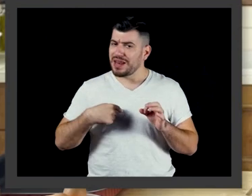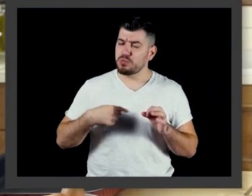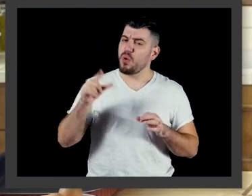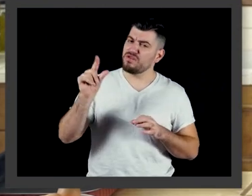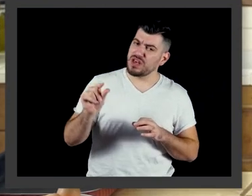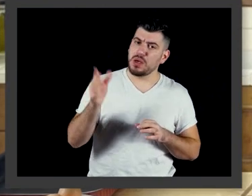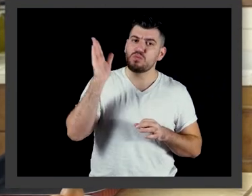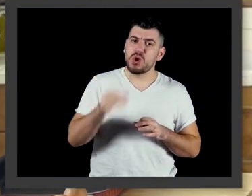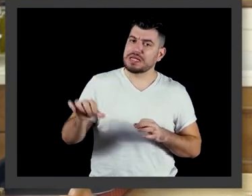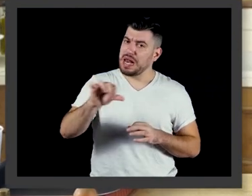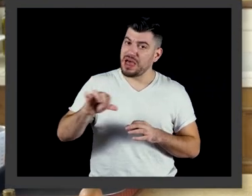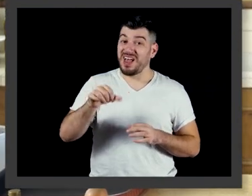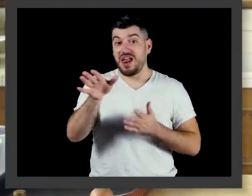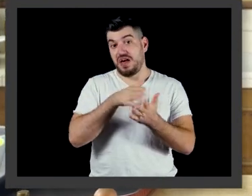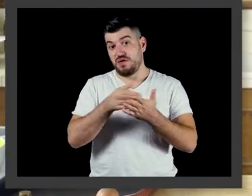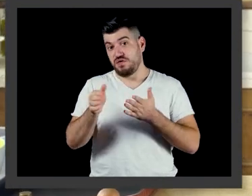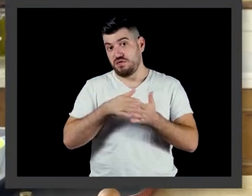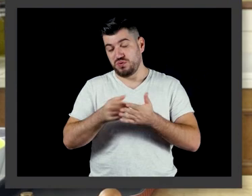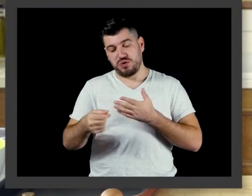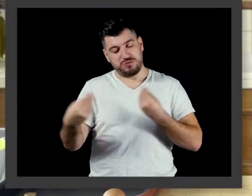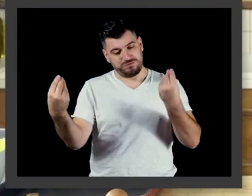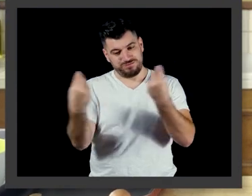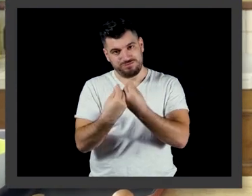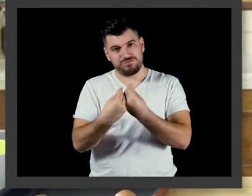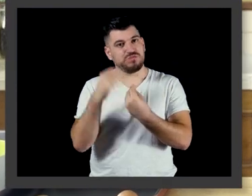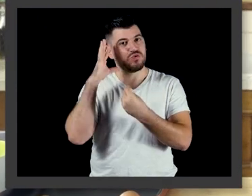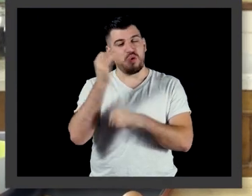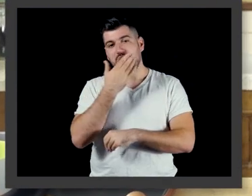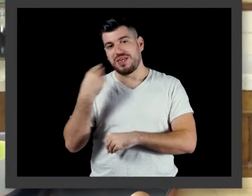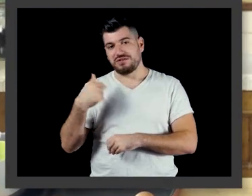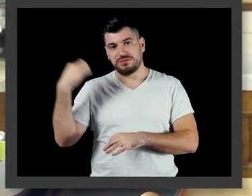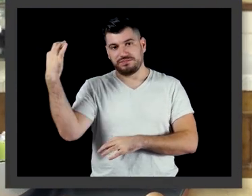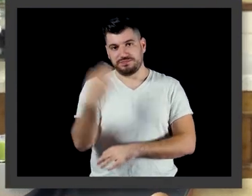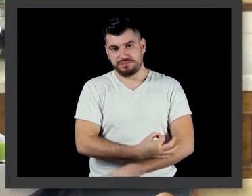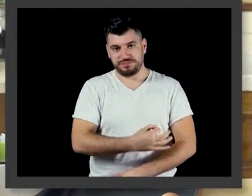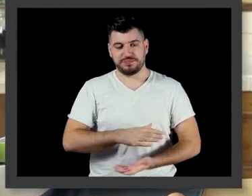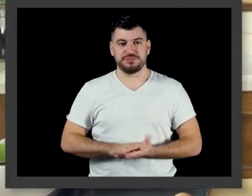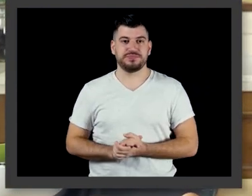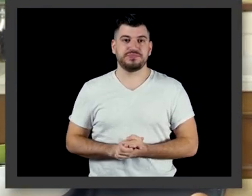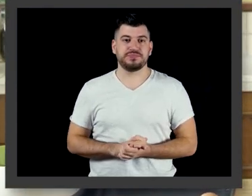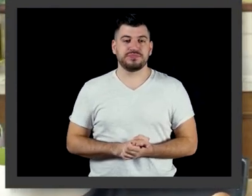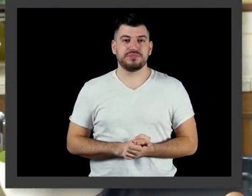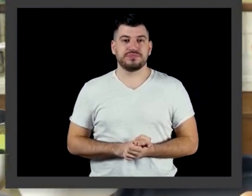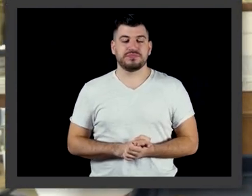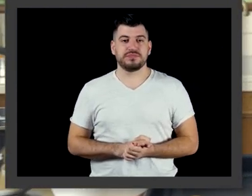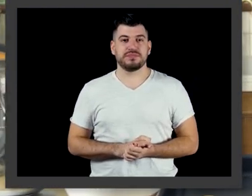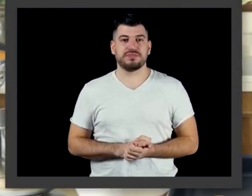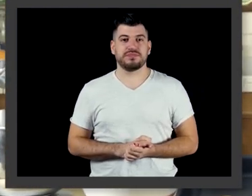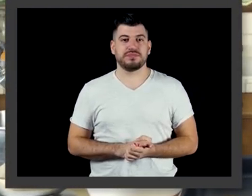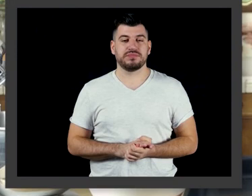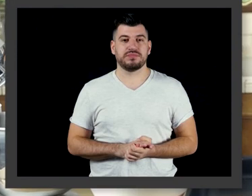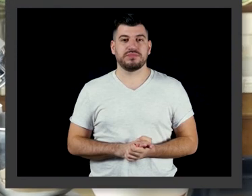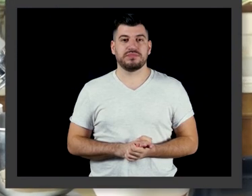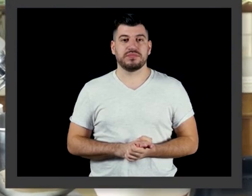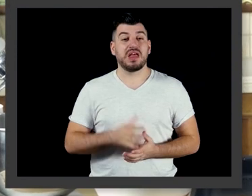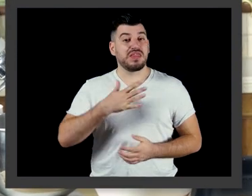γίνει και με σπορέλα, αλλά σίγουρα το βούτυρο μας δίνει αυτή την υπέροχη γεύση στο τέλος που θέλουμε για την μπουγάτσα μας. Να σας πω ότι